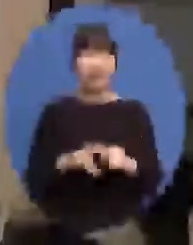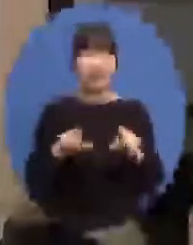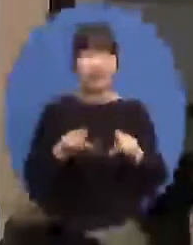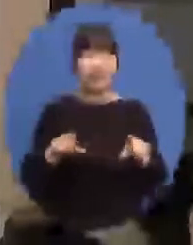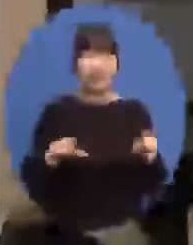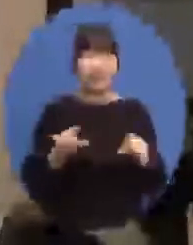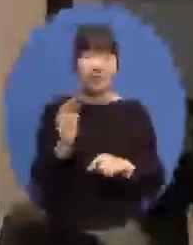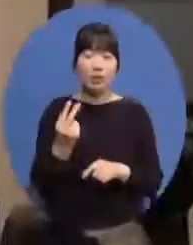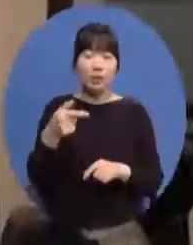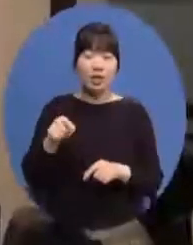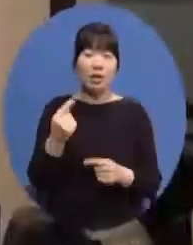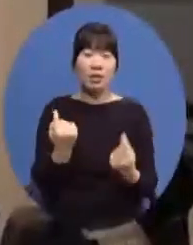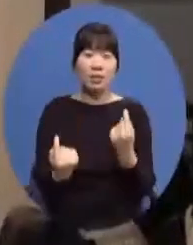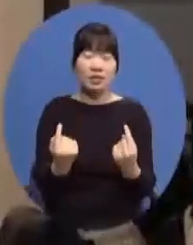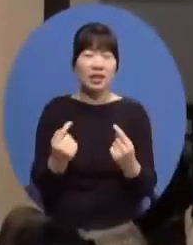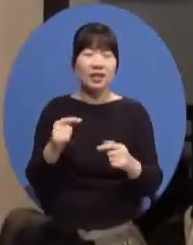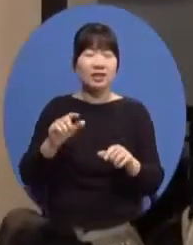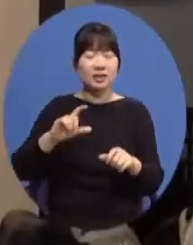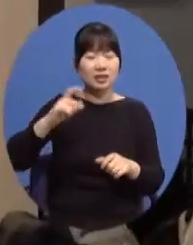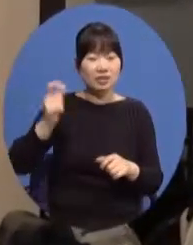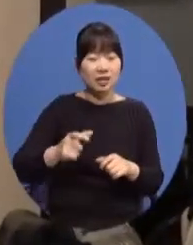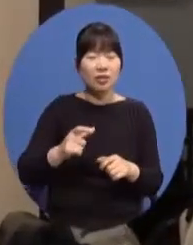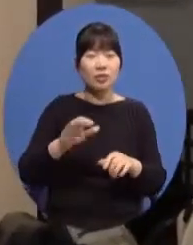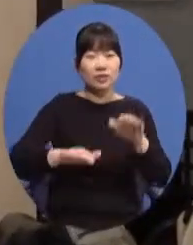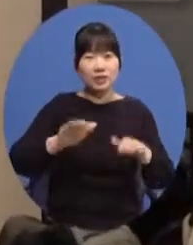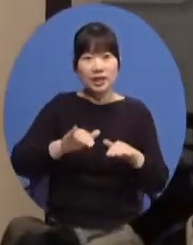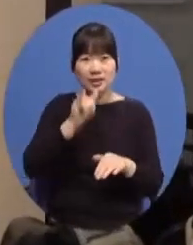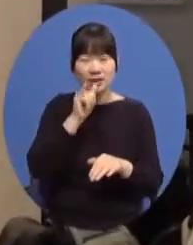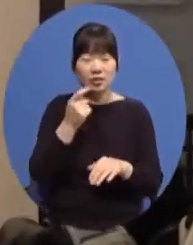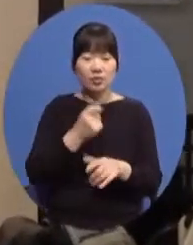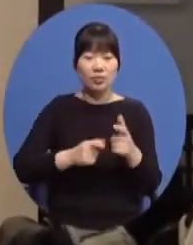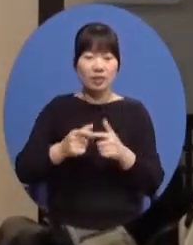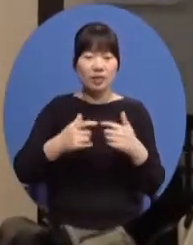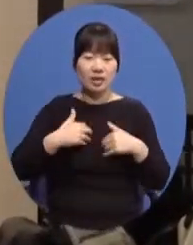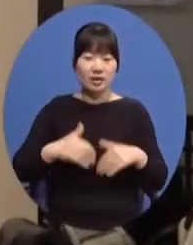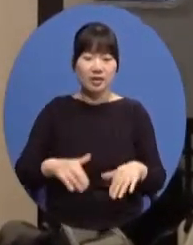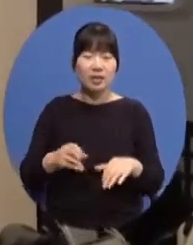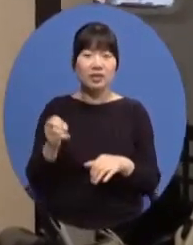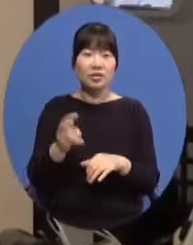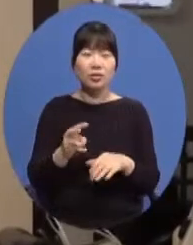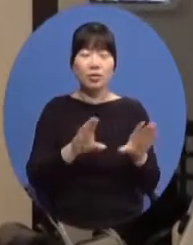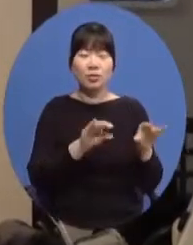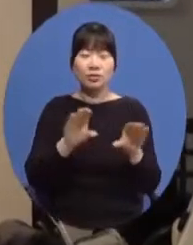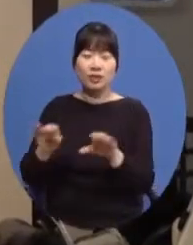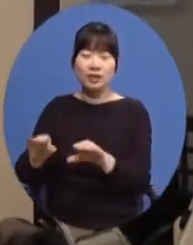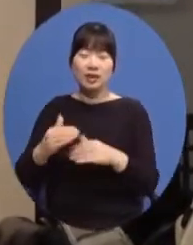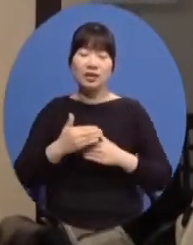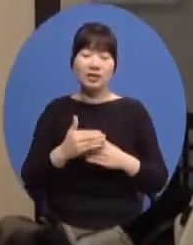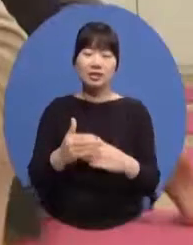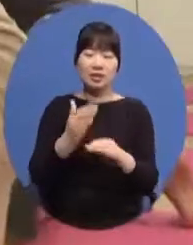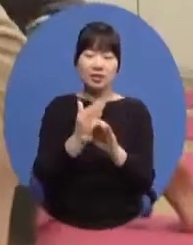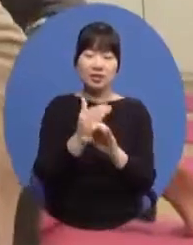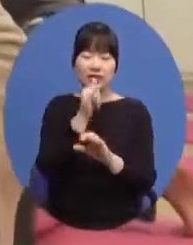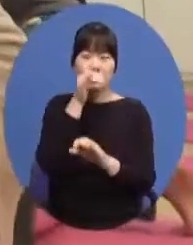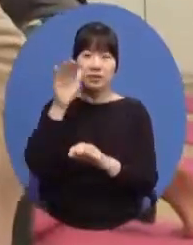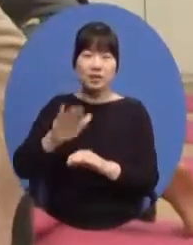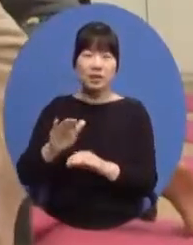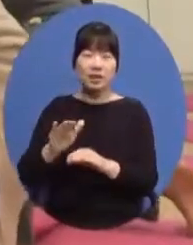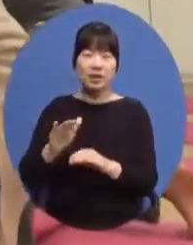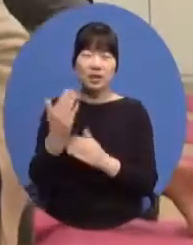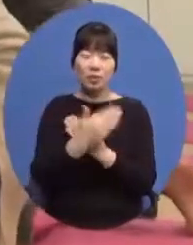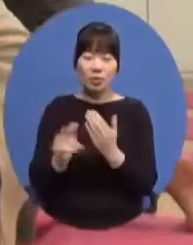일반인 요가보다는 일단 강도에서 차이가 있어요. 조금 더 약하게 그리고 부드럽게 진행을 하는데요.